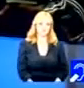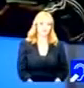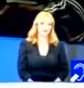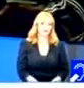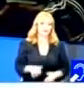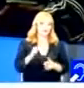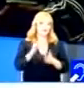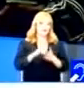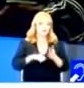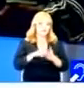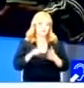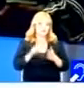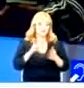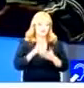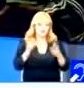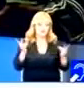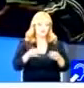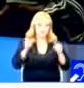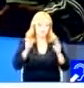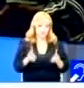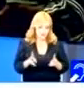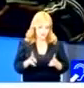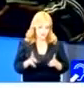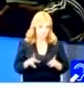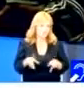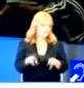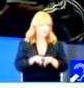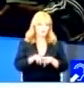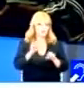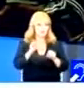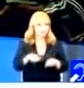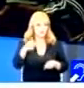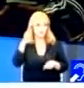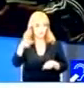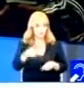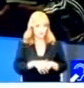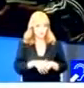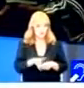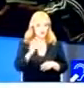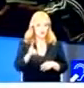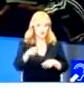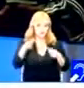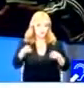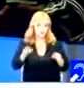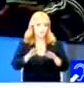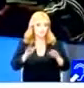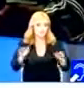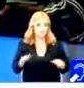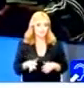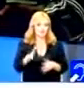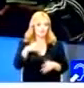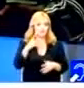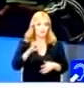Marginalizații din cauza nevoilor speciale au demonstrat că pot fi la fel de buni ca semenii lor dacă li se acordă atenția necesară. Este cazul copiilor